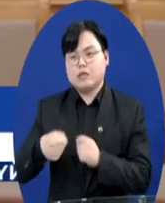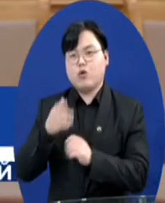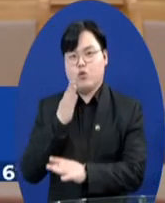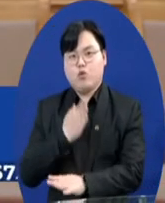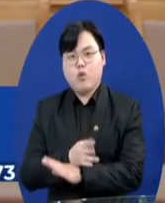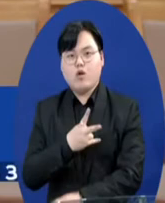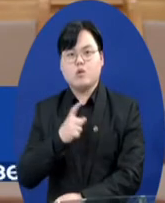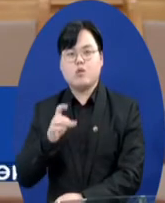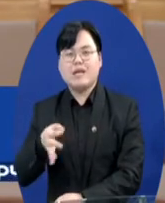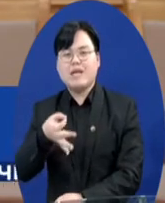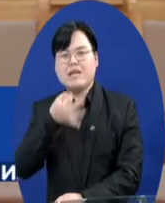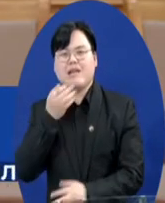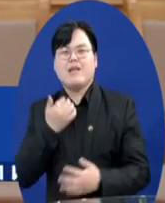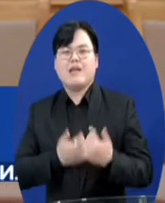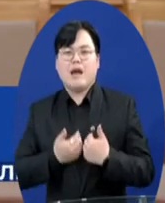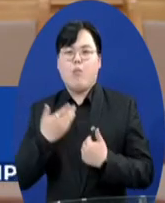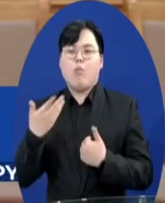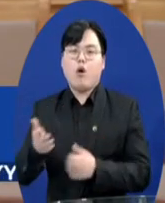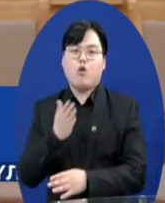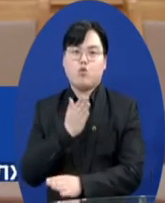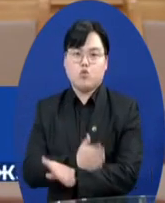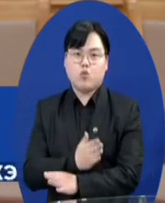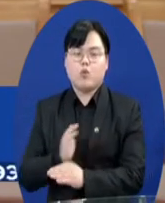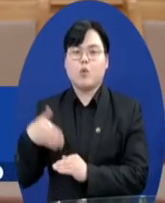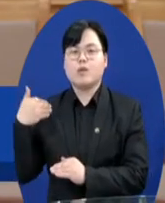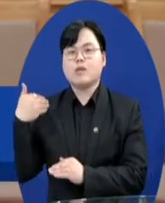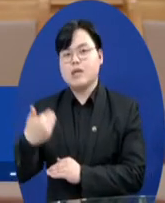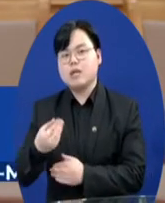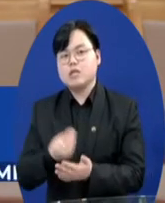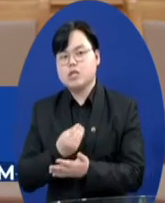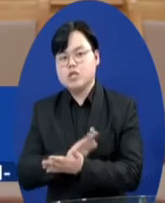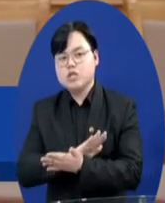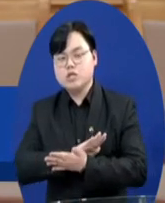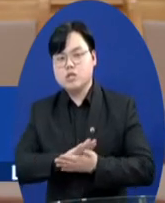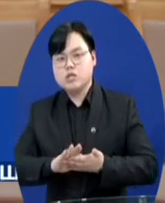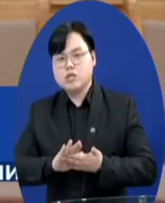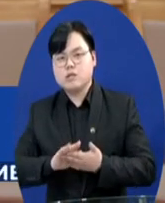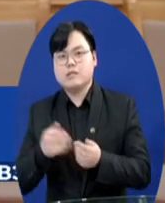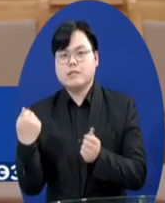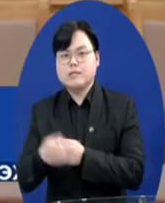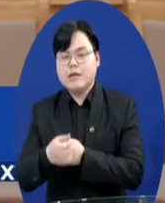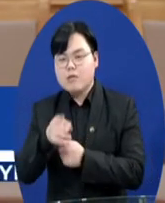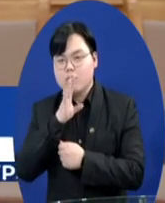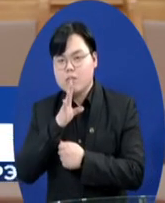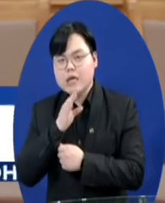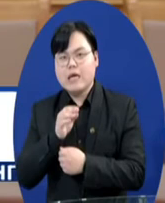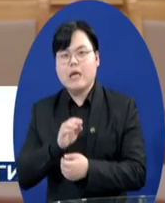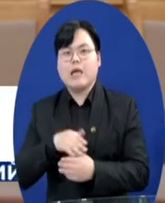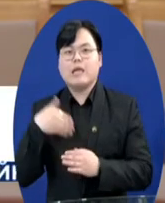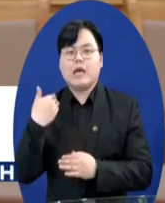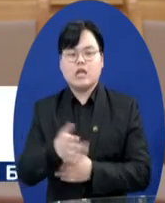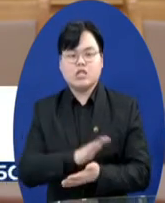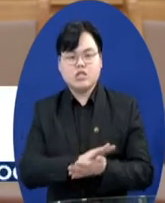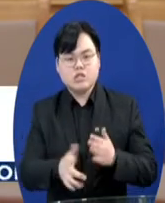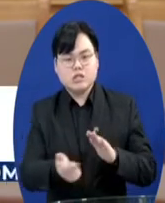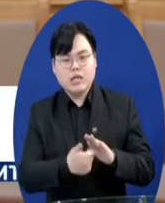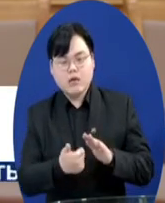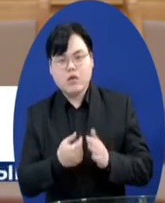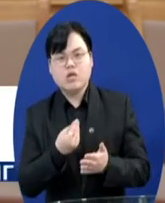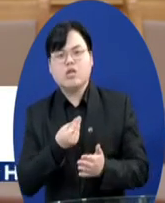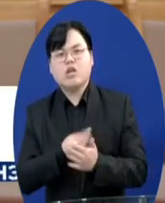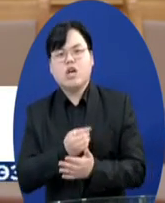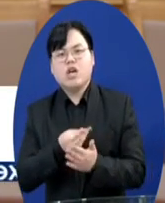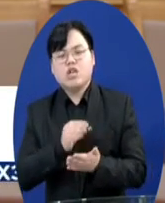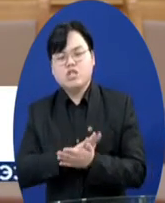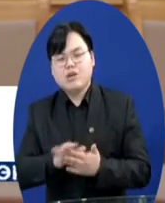яаралтай экспортлж гаргаж ийж дараагийн одоо шинэ борлуулалт, дараагийн шинэ татвар, шинэ